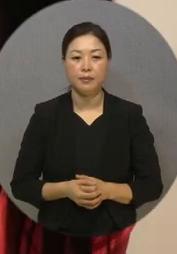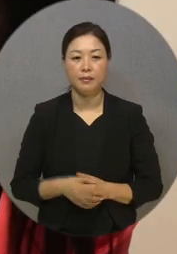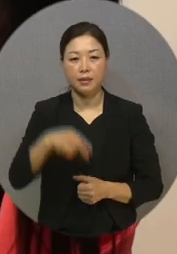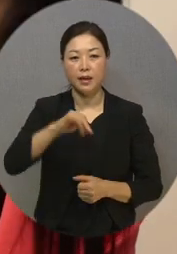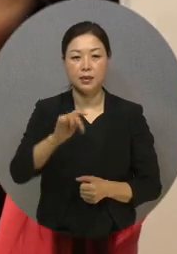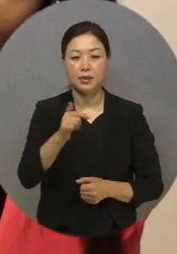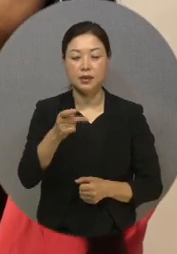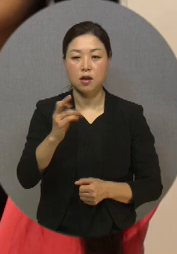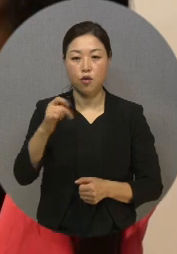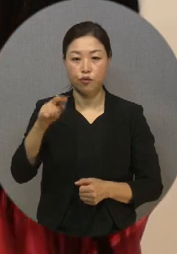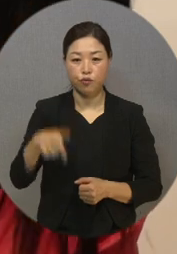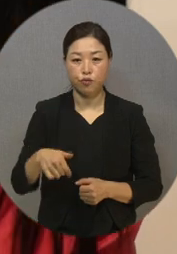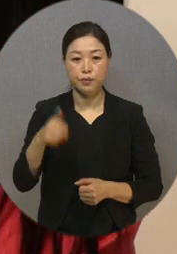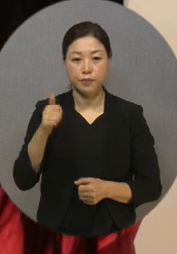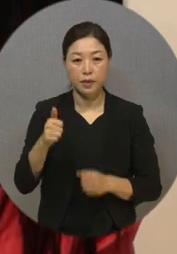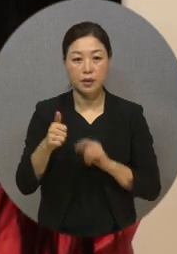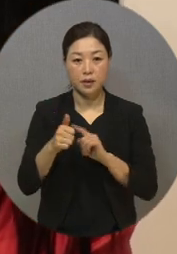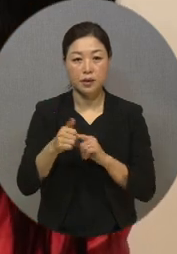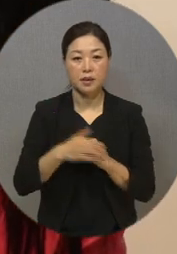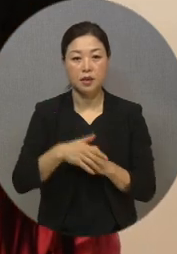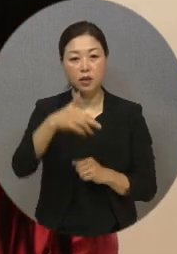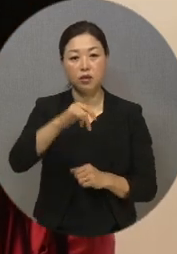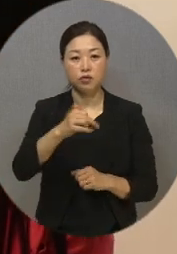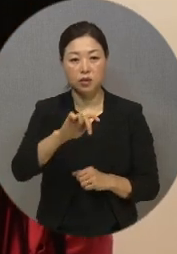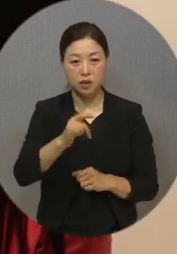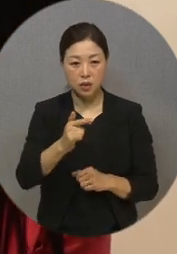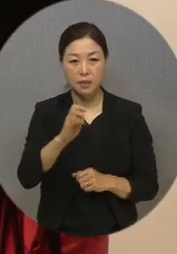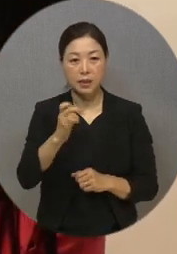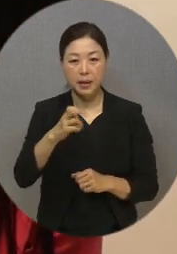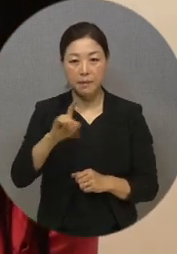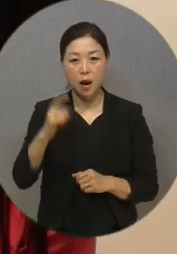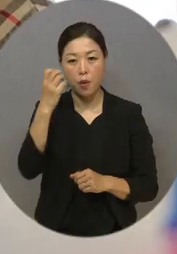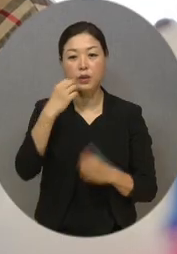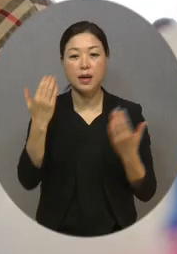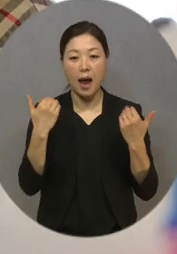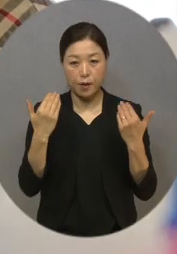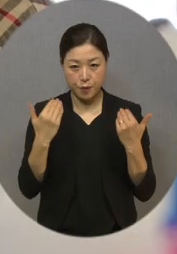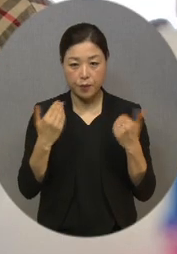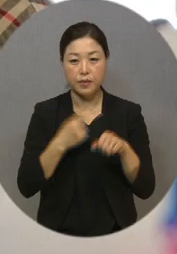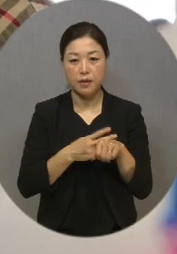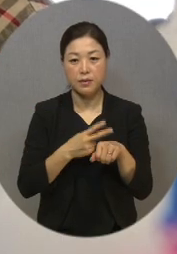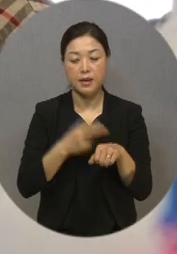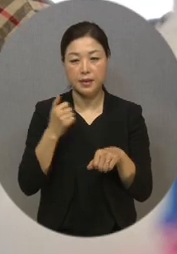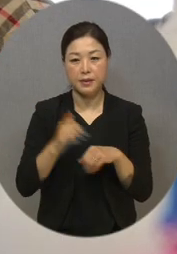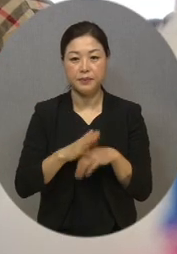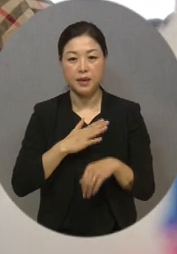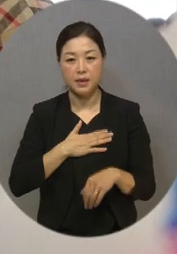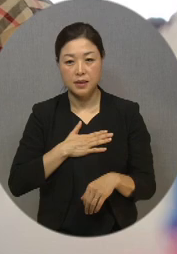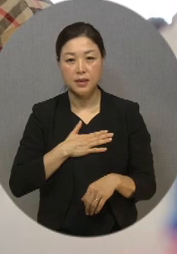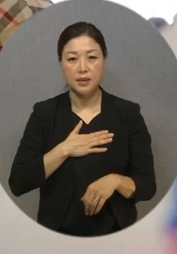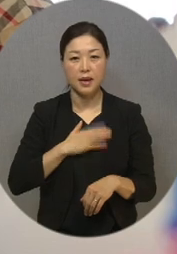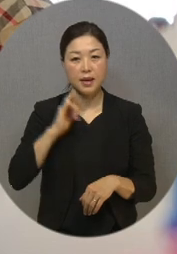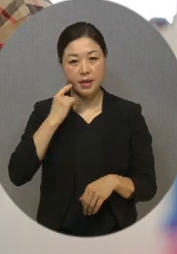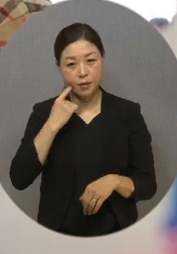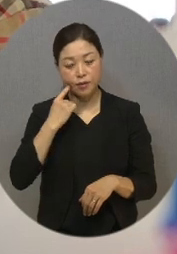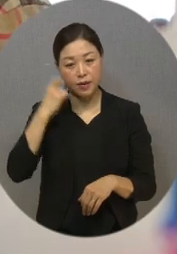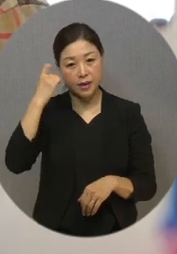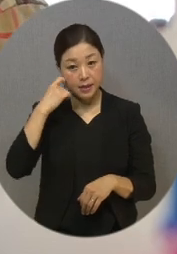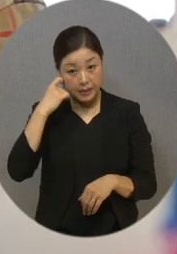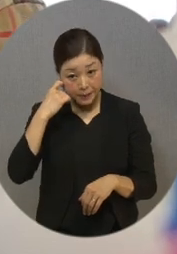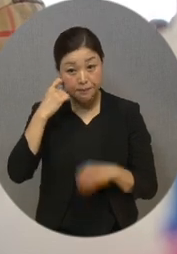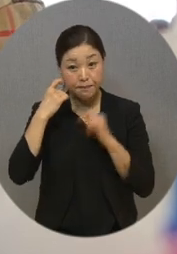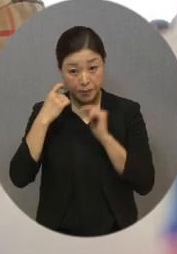신경욱 작가는 순천 팔마고등학교 수석교사로 재직 중으로 자신의 미적 감각과 예술을 창조해 나가는